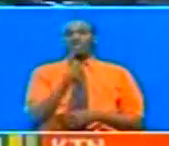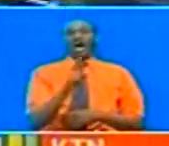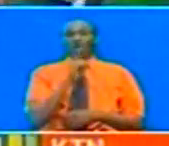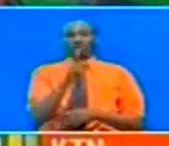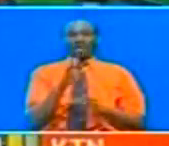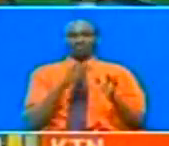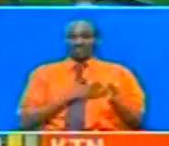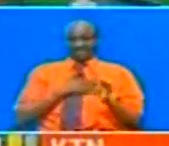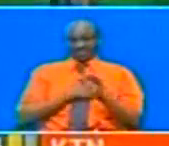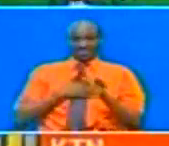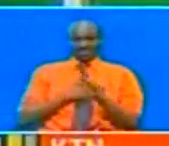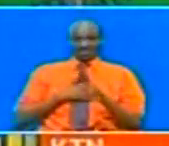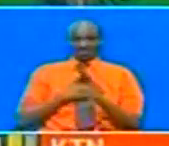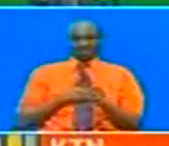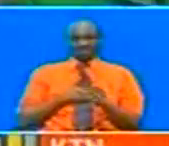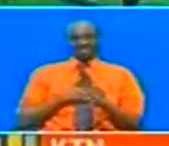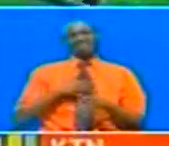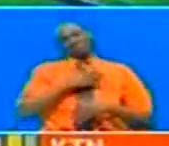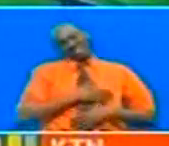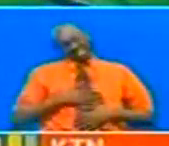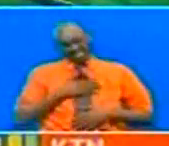Order, please.